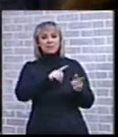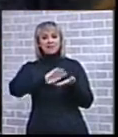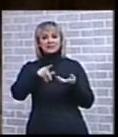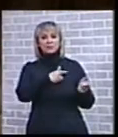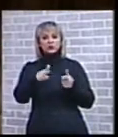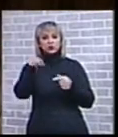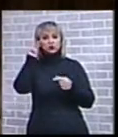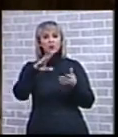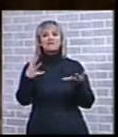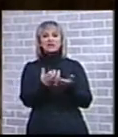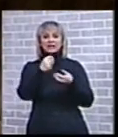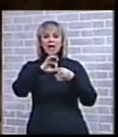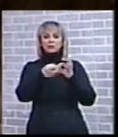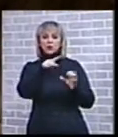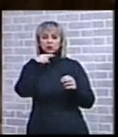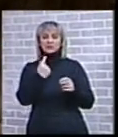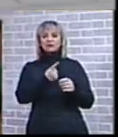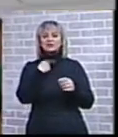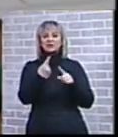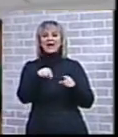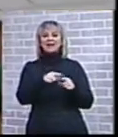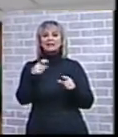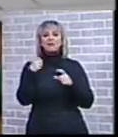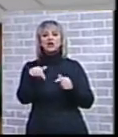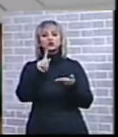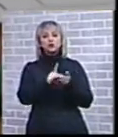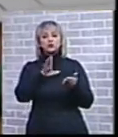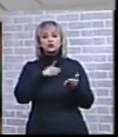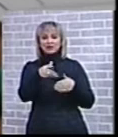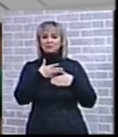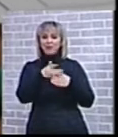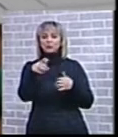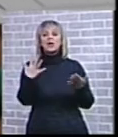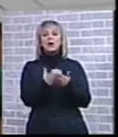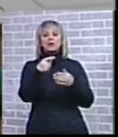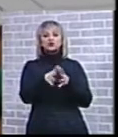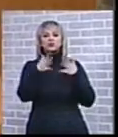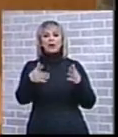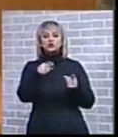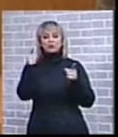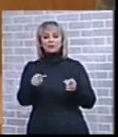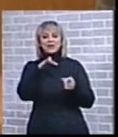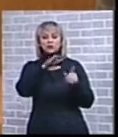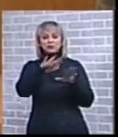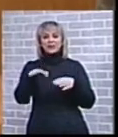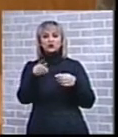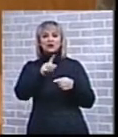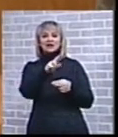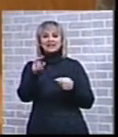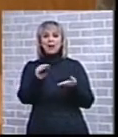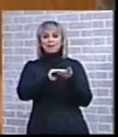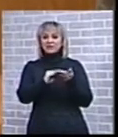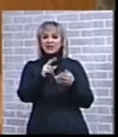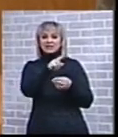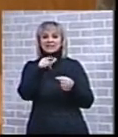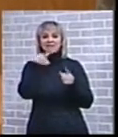В школе выигрывала олимпиады по русскому языку. Этот багаж и должен был вывести. Получается, большой период прошел, как бы никаких